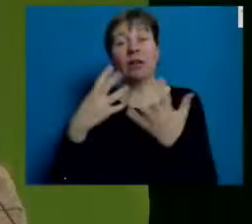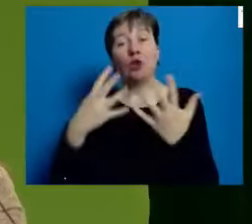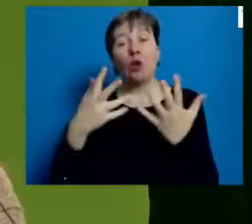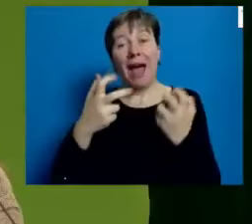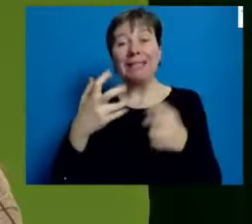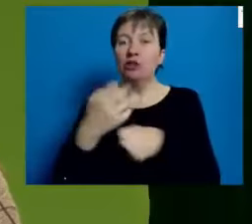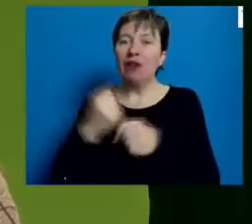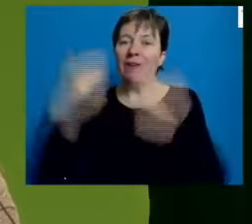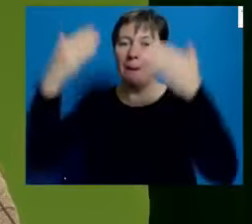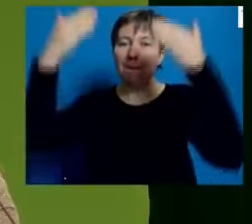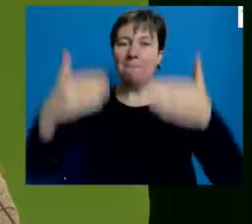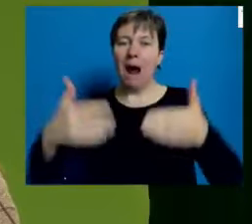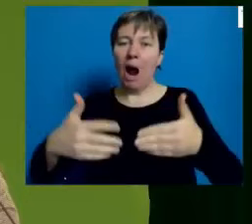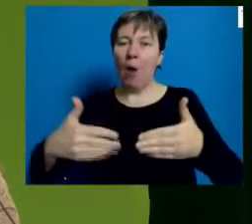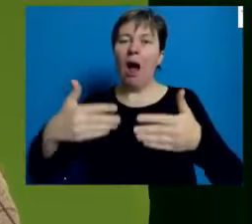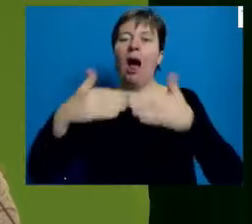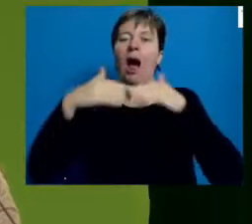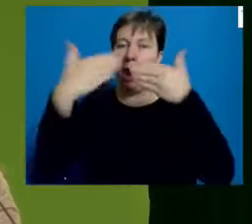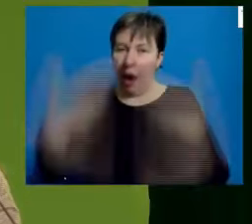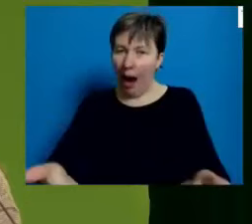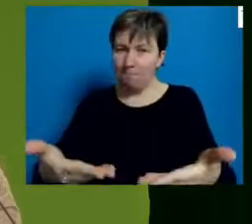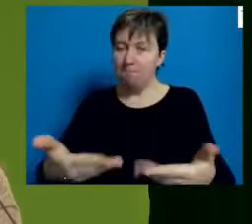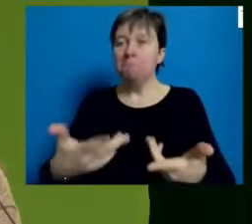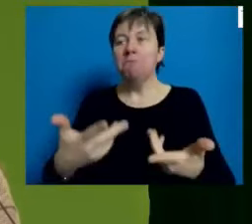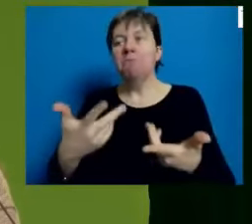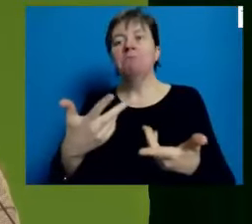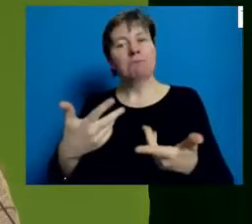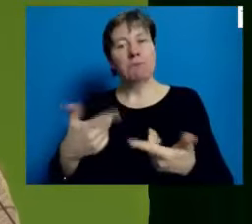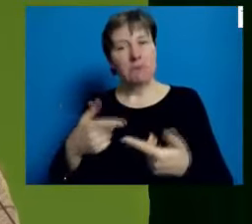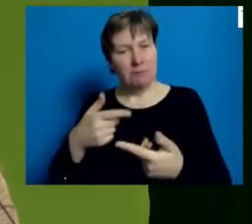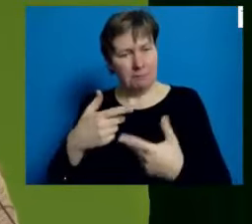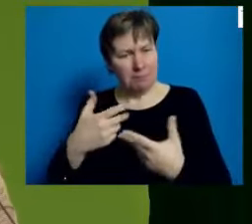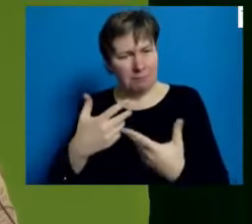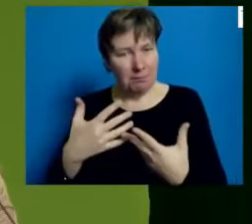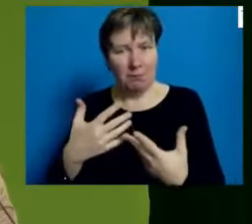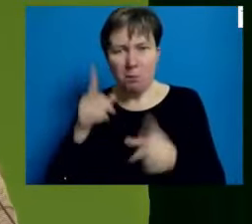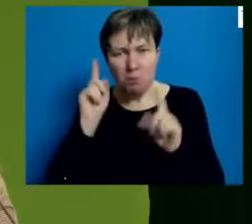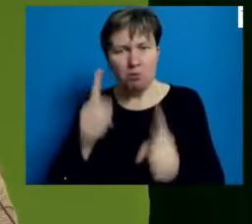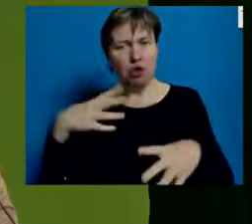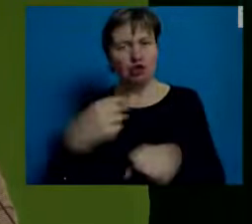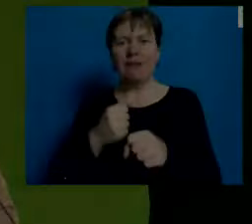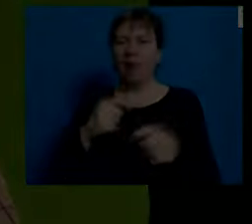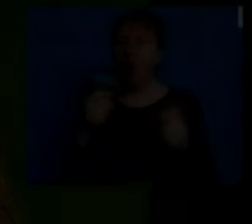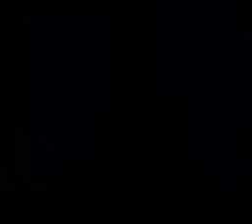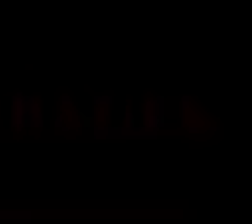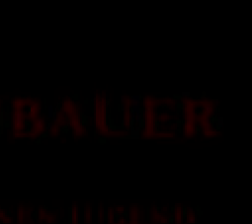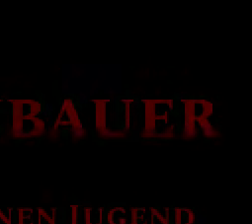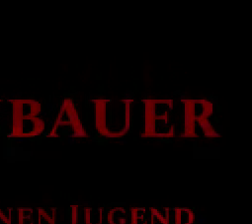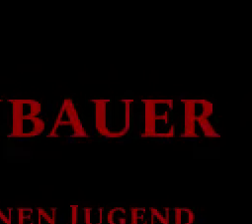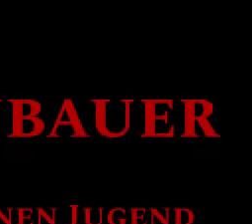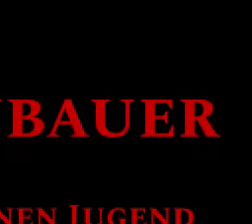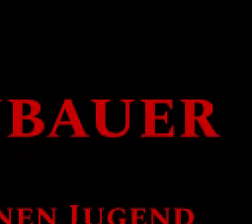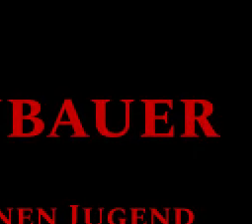Keiner von uns ist alleine schuld an der Klimakrise. Im Gegenteil, die Verantwortung oder die Schuld daran ist auf sehr wenige Schultern verteilt.